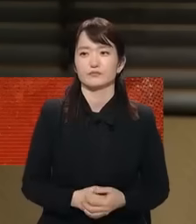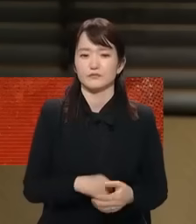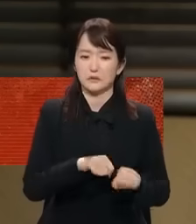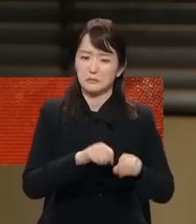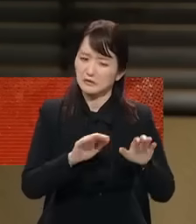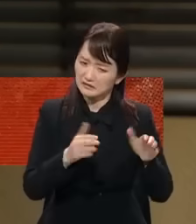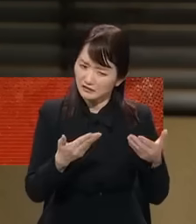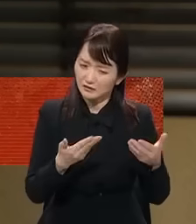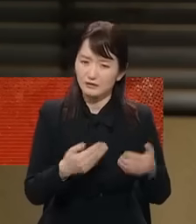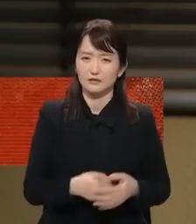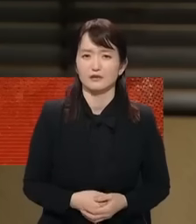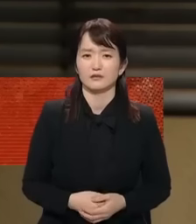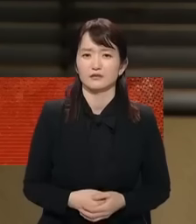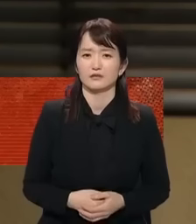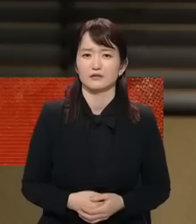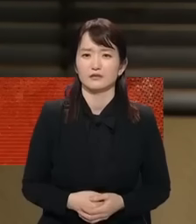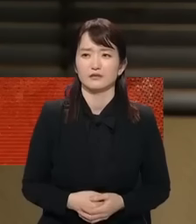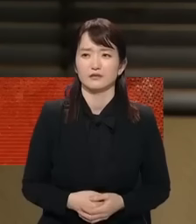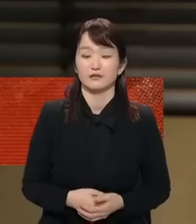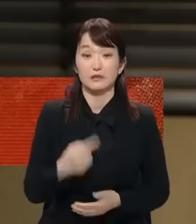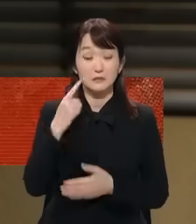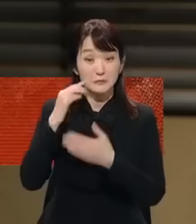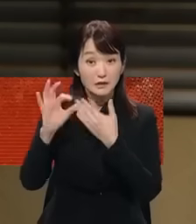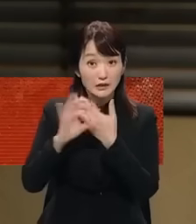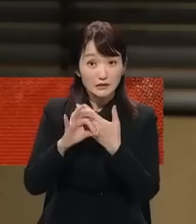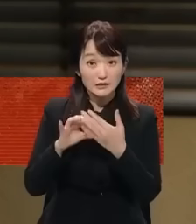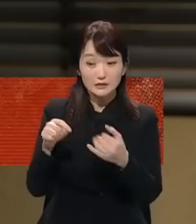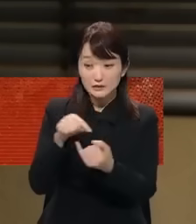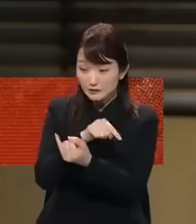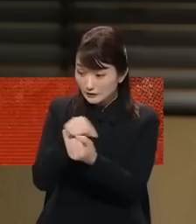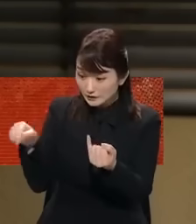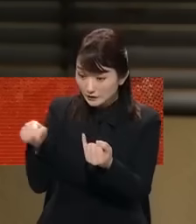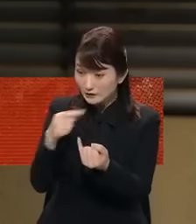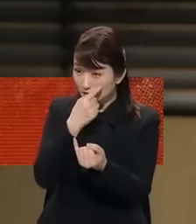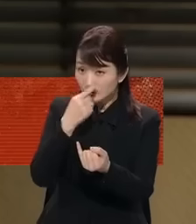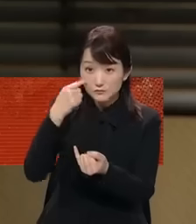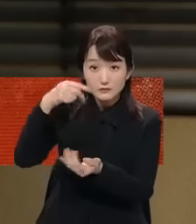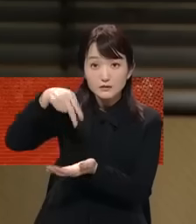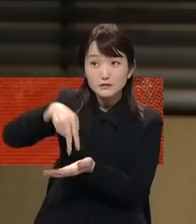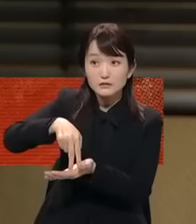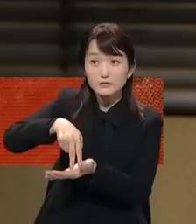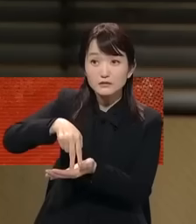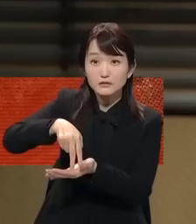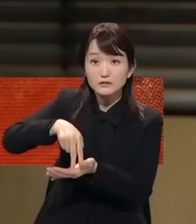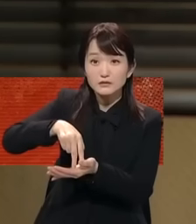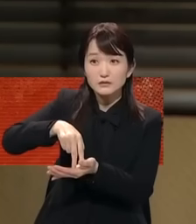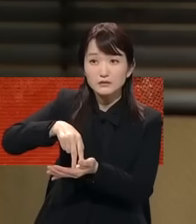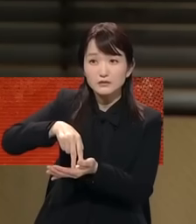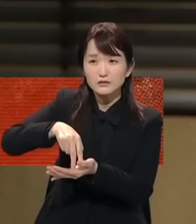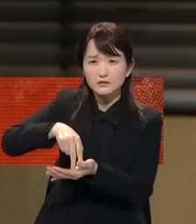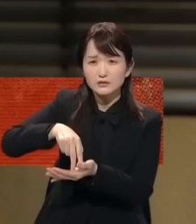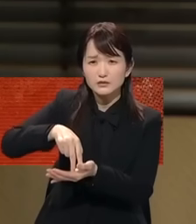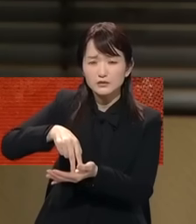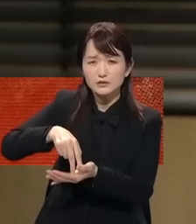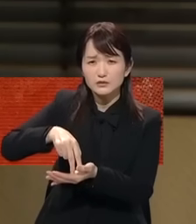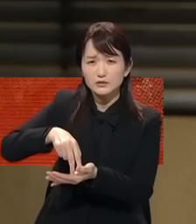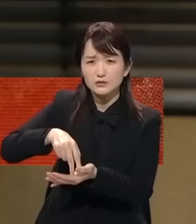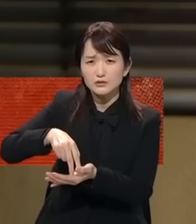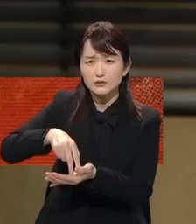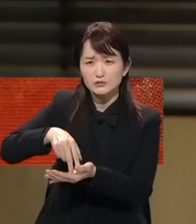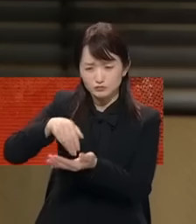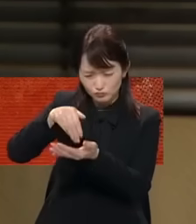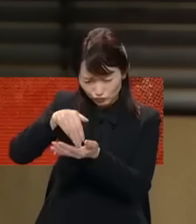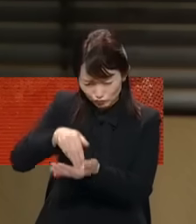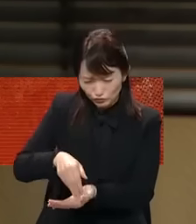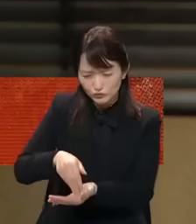보이는데 이런 겁니다 만약에 살인이라고 하는 범죄를 입증하려면 굉장히 무거운 범죄 아아 그래서 아주 엄격하게